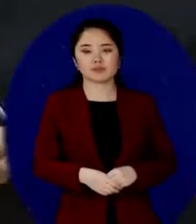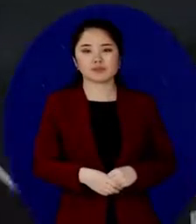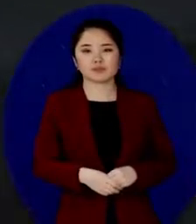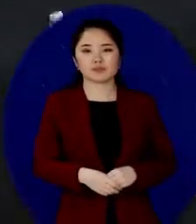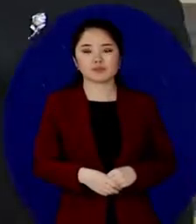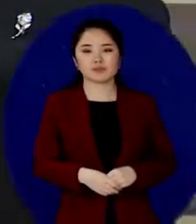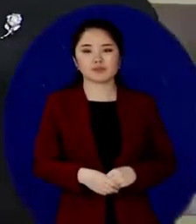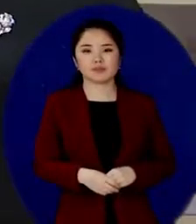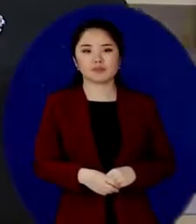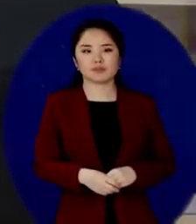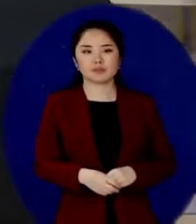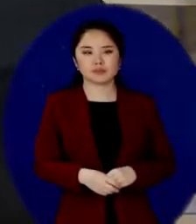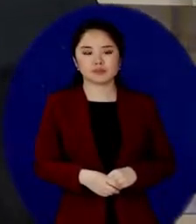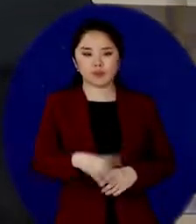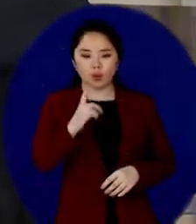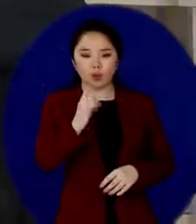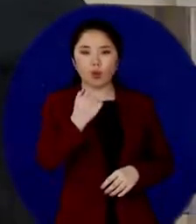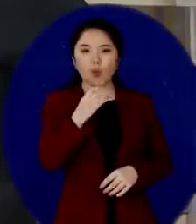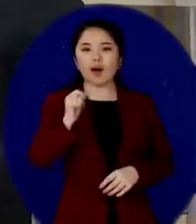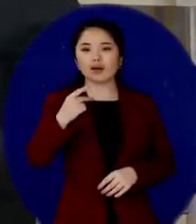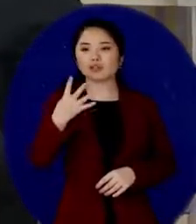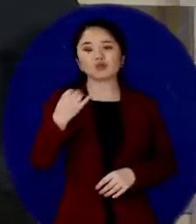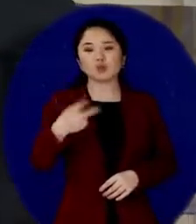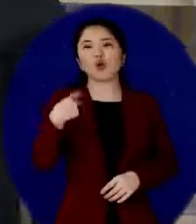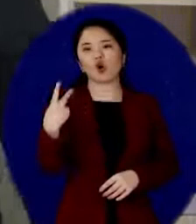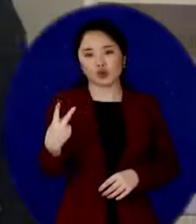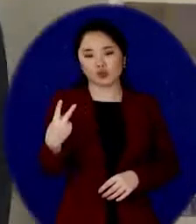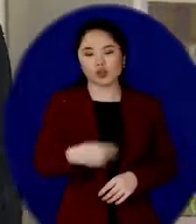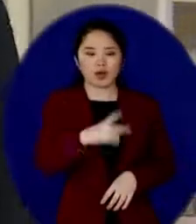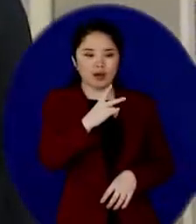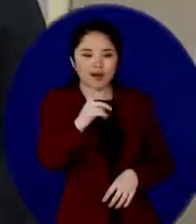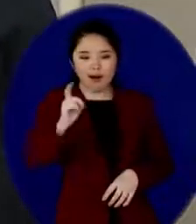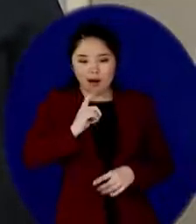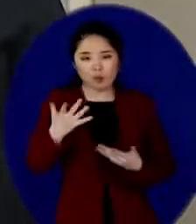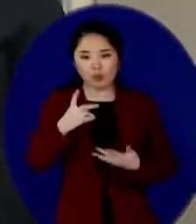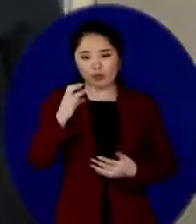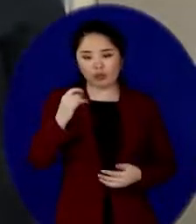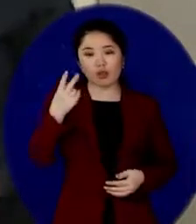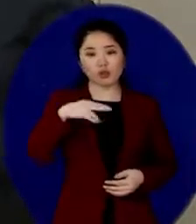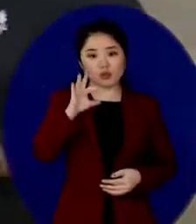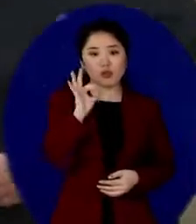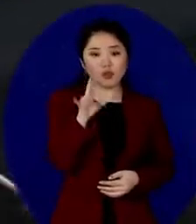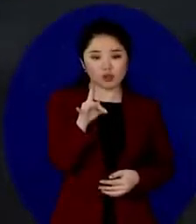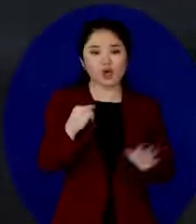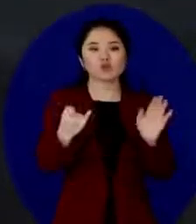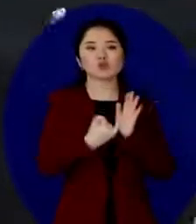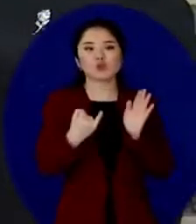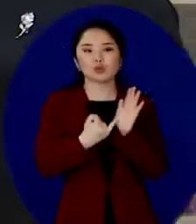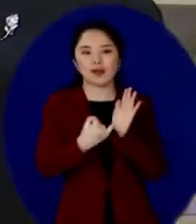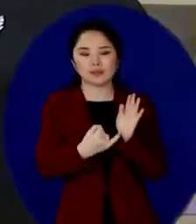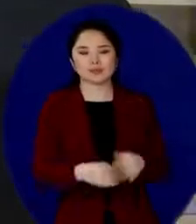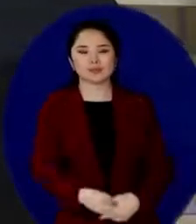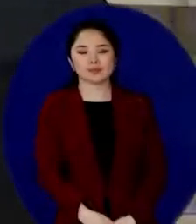За, тэгвэл хуваагч нь 2 байх нь вэ? Ног дүр нь зургаа гарсан